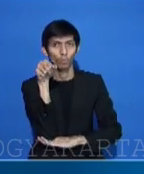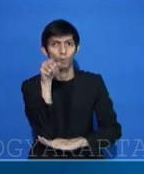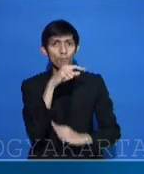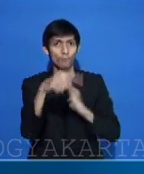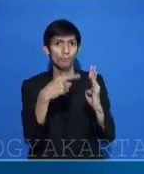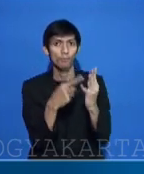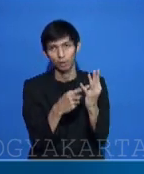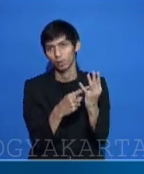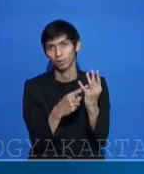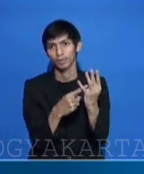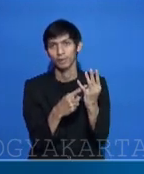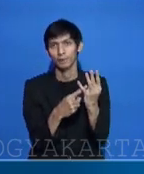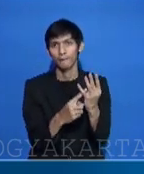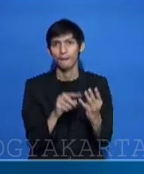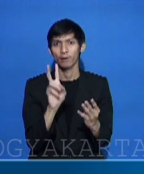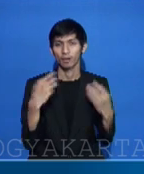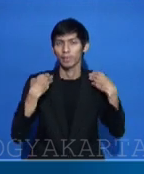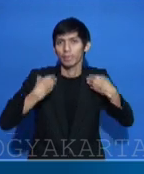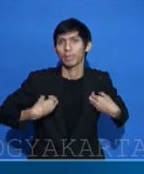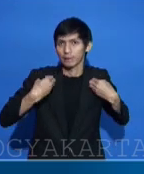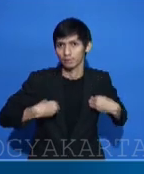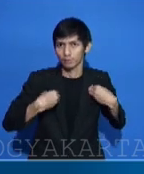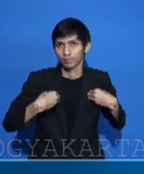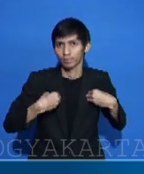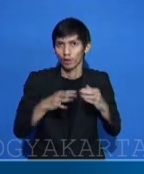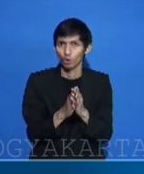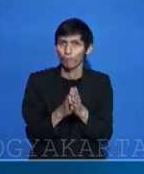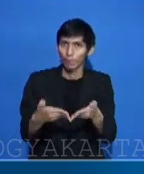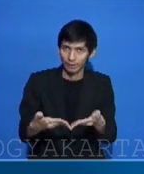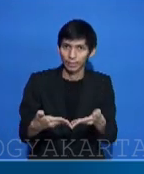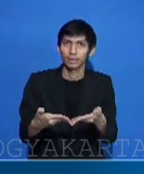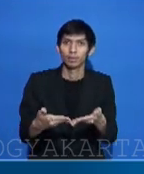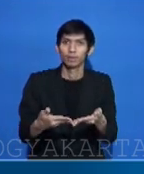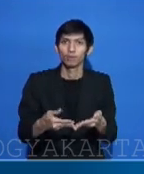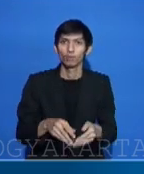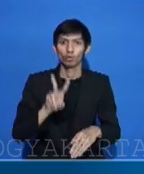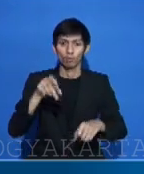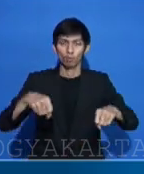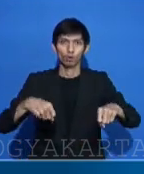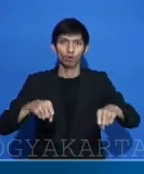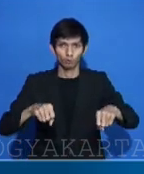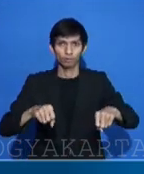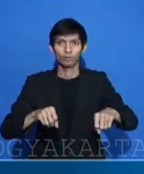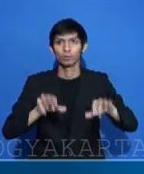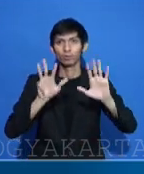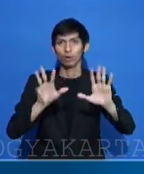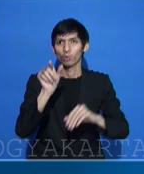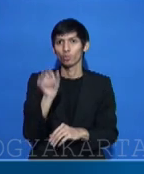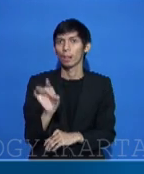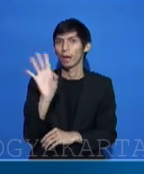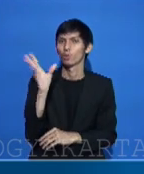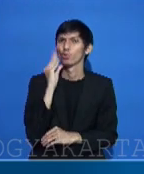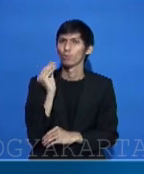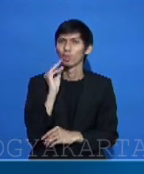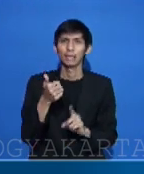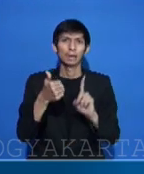tajam, petugas juga mengamankan tas punggung, dompet, dan 2 sepeda motor. Sementara 9 remaja lainnya yang rata-rata berusia 16